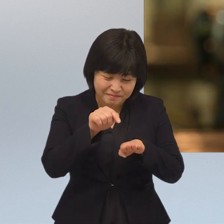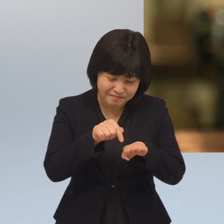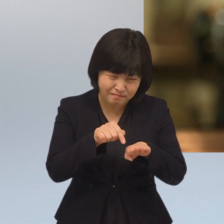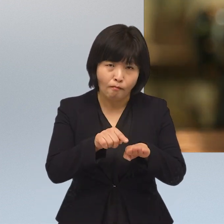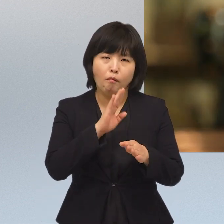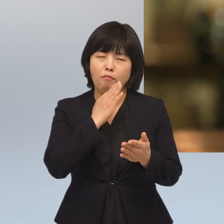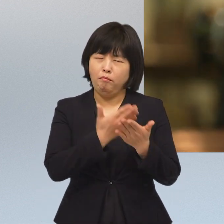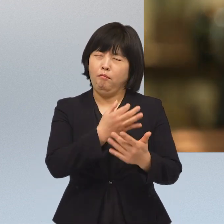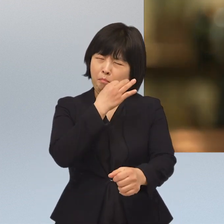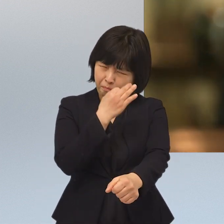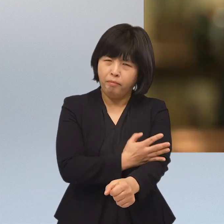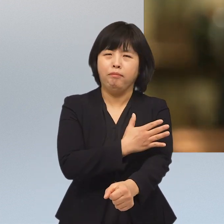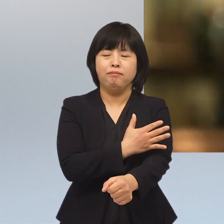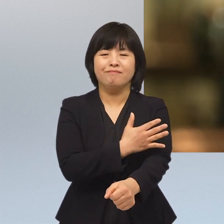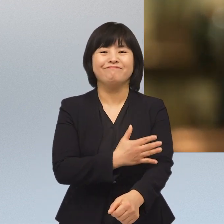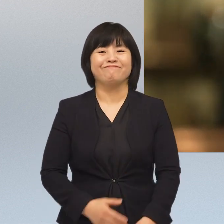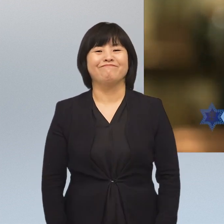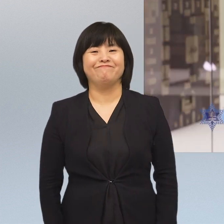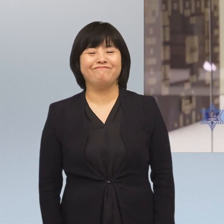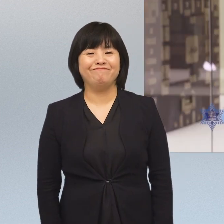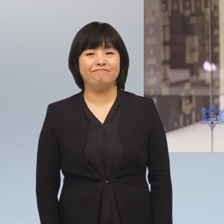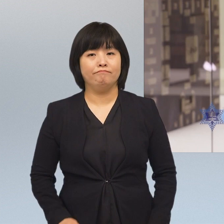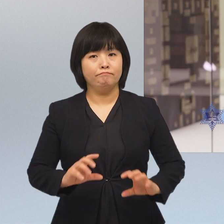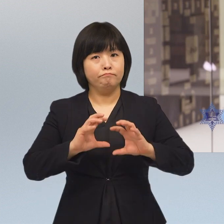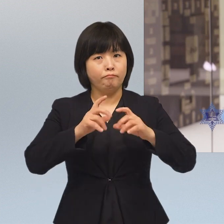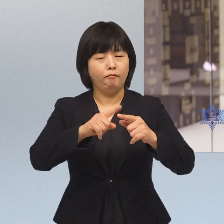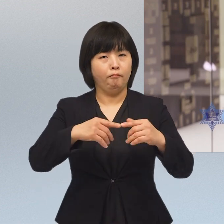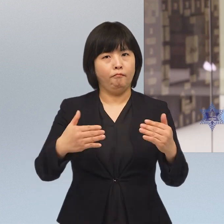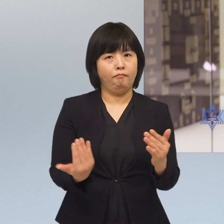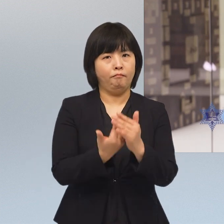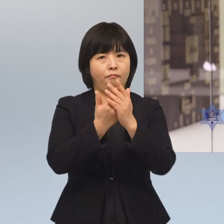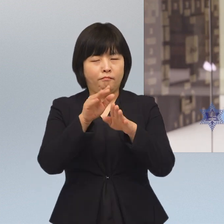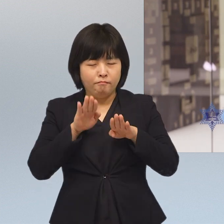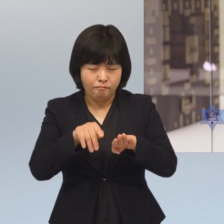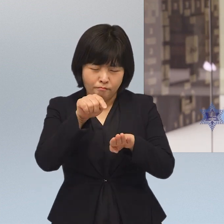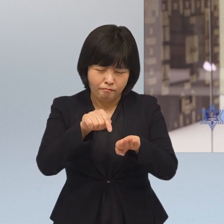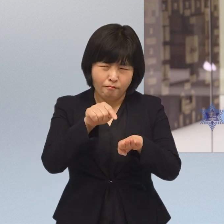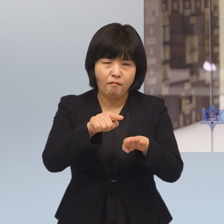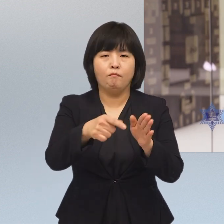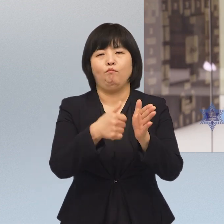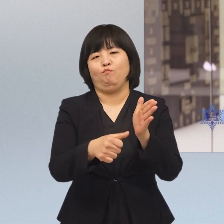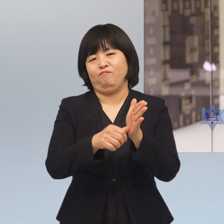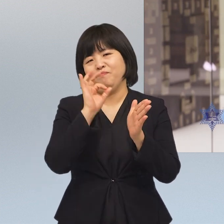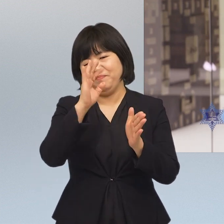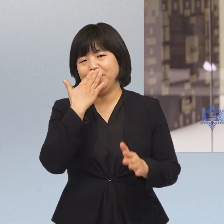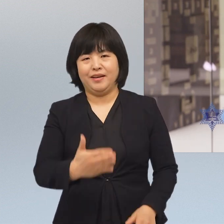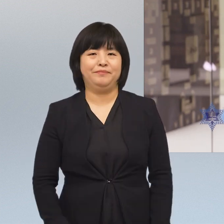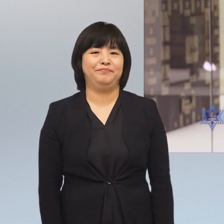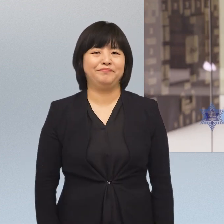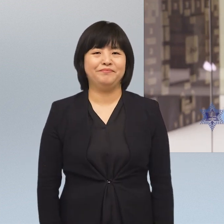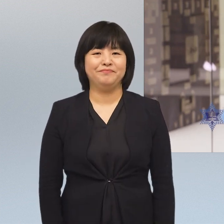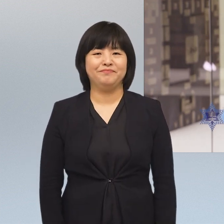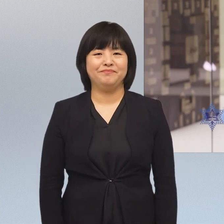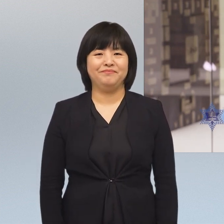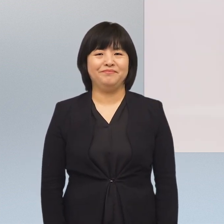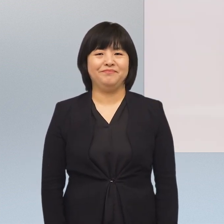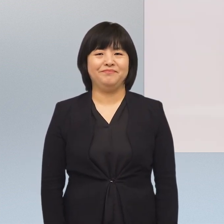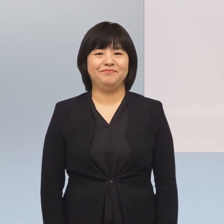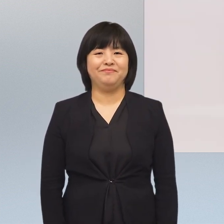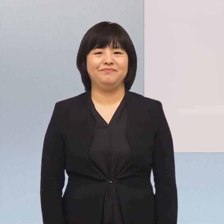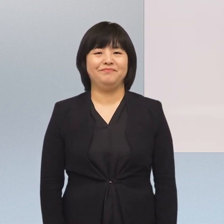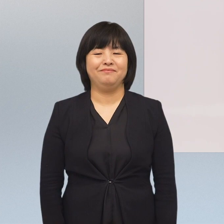재봉틀은 근대 문명의 이기라고 볼 수가 있고요. 근대 문명 사회에서 전 세계적으로 퍼져나간 어떤 문명 도구라고 볼 수가 있습니다.